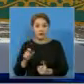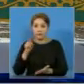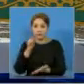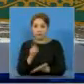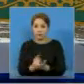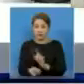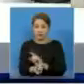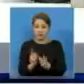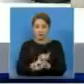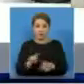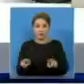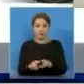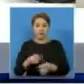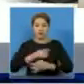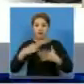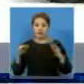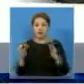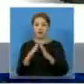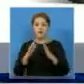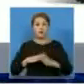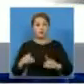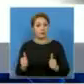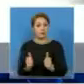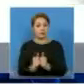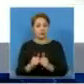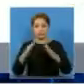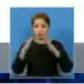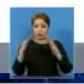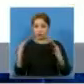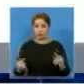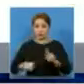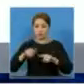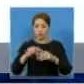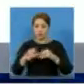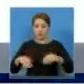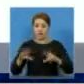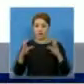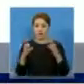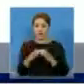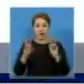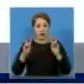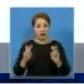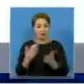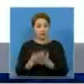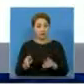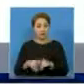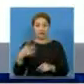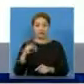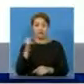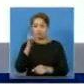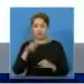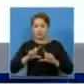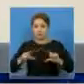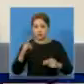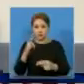парызына айналғандай. Мәдениет үйі маңында орналасқан мына киіз үйді туған жерге тағзым акциясы аясында осыдан 40 жыл бұрын мектеп